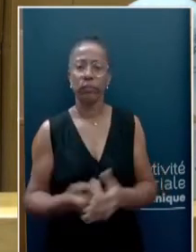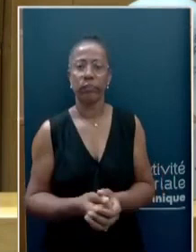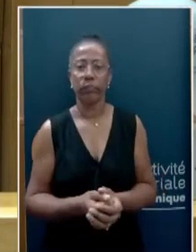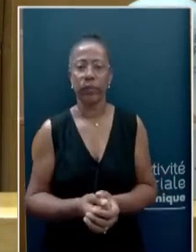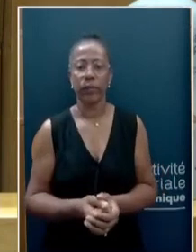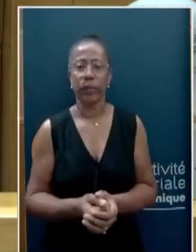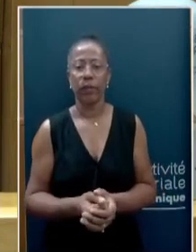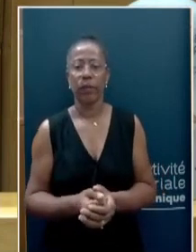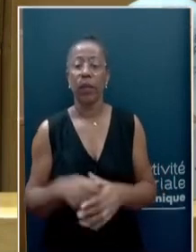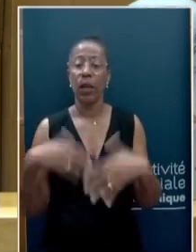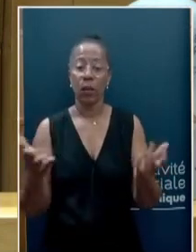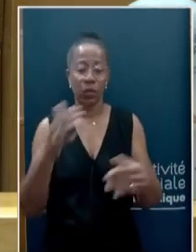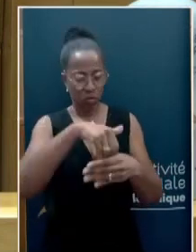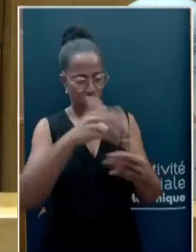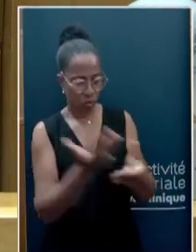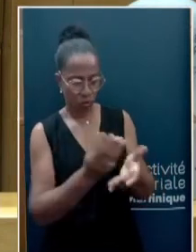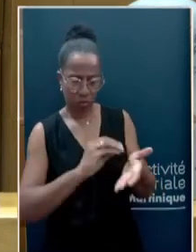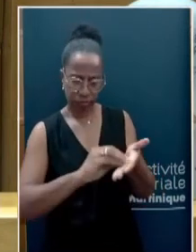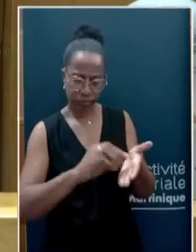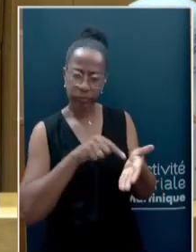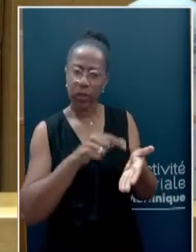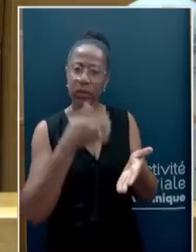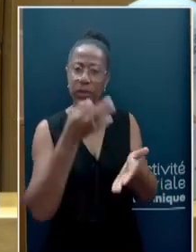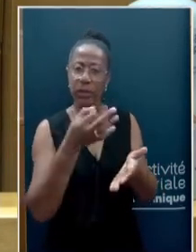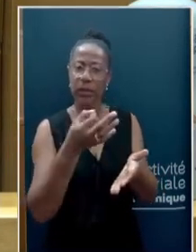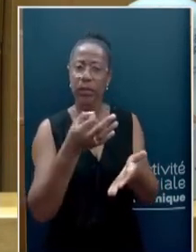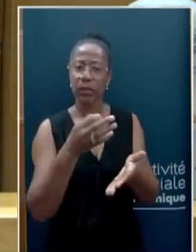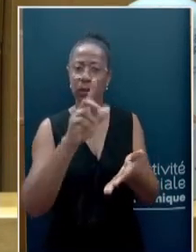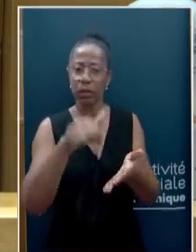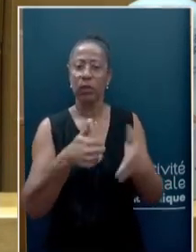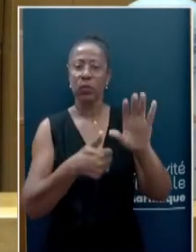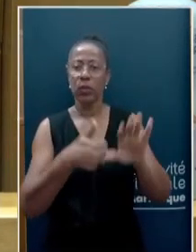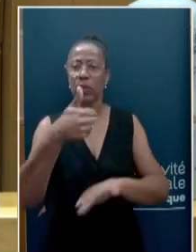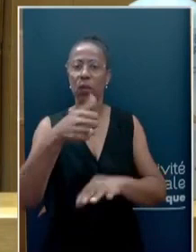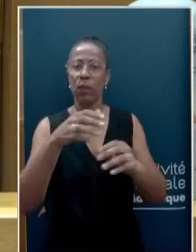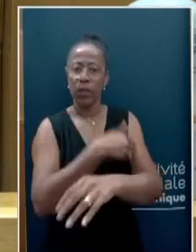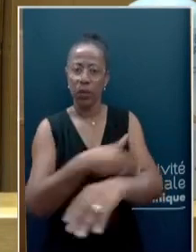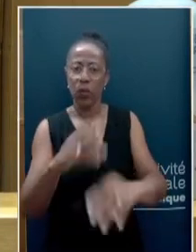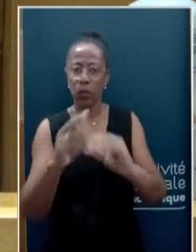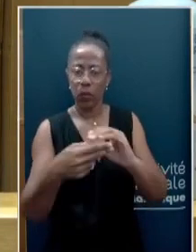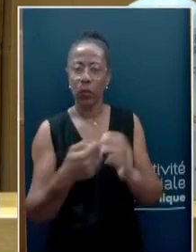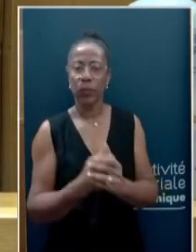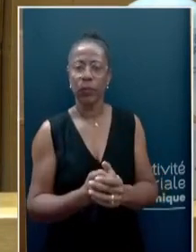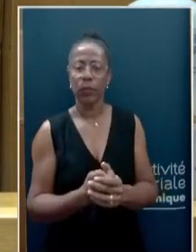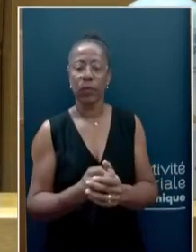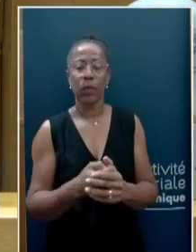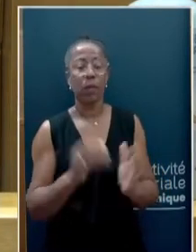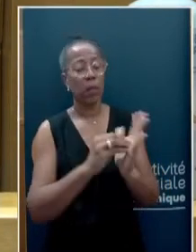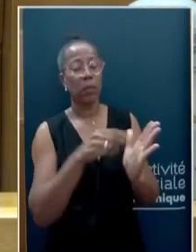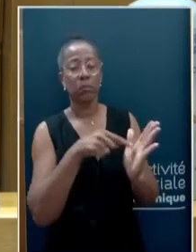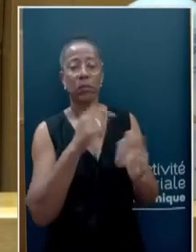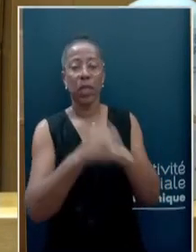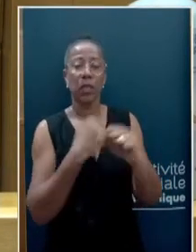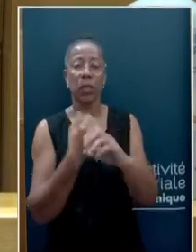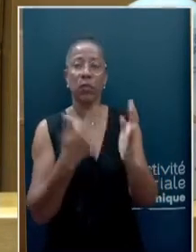alors que dans le document que vous nous avez donné, vous rappelez le chiffre qui était inscrit en 2022, c'était